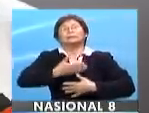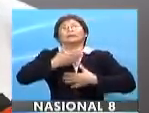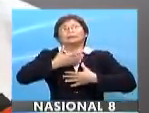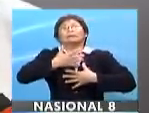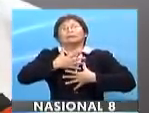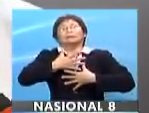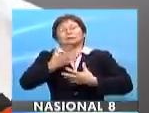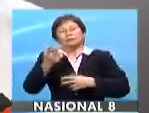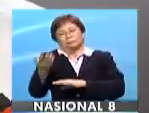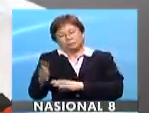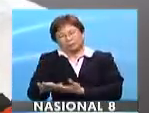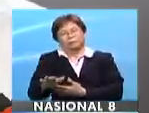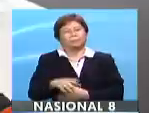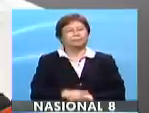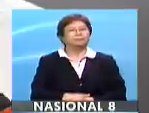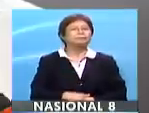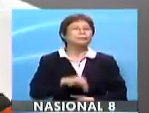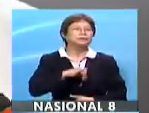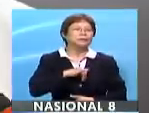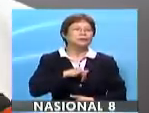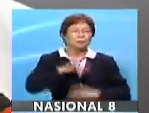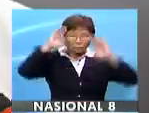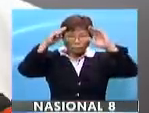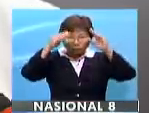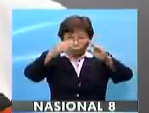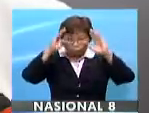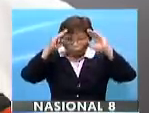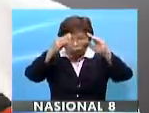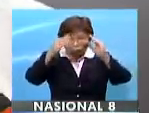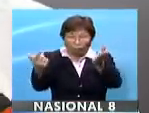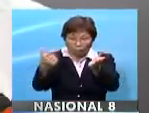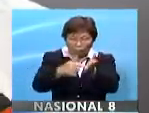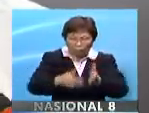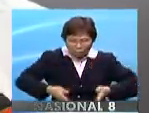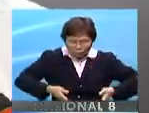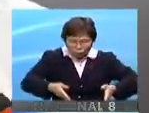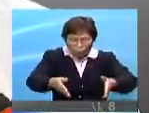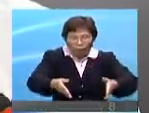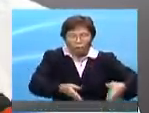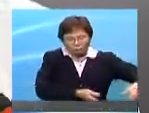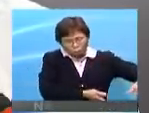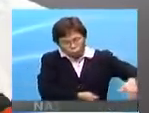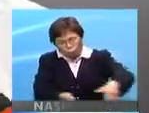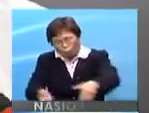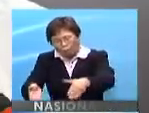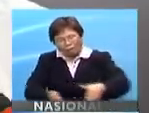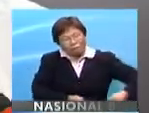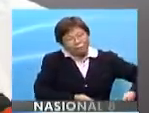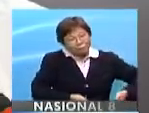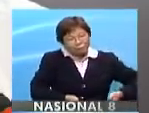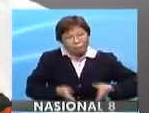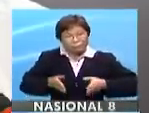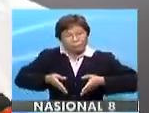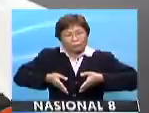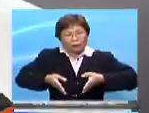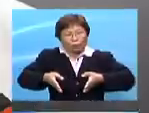Malaysia. Saya juga ingin tekankan sekali lagi bahawa laluan jemaah haji Malaysia untuk ke pusat Melontar